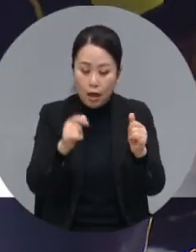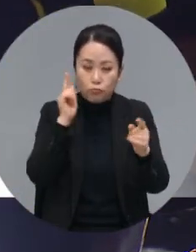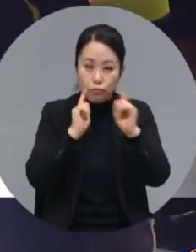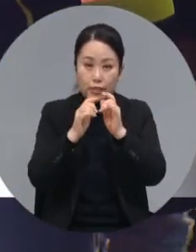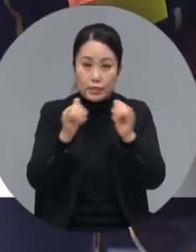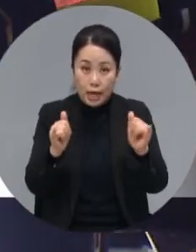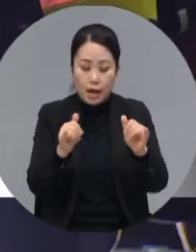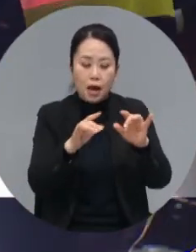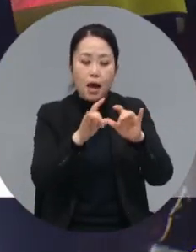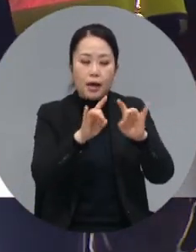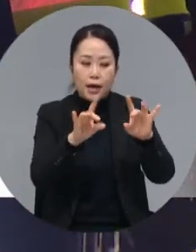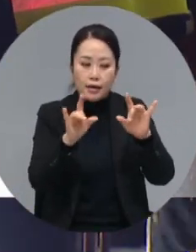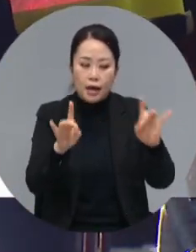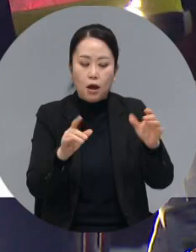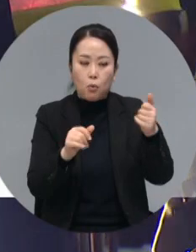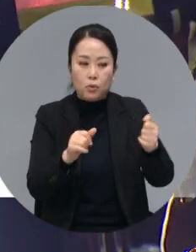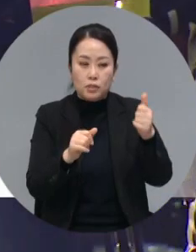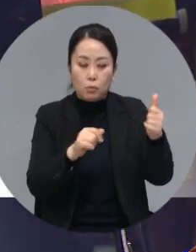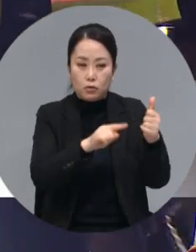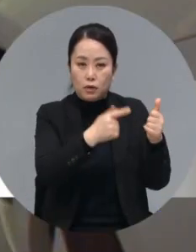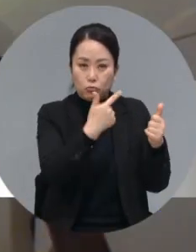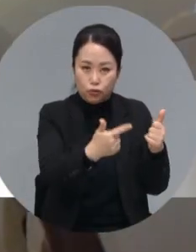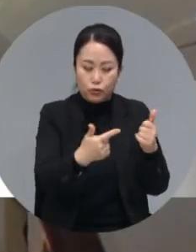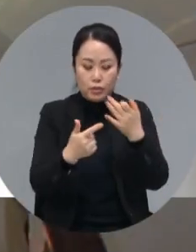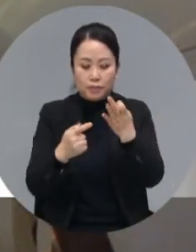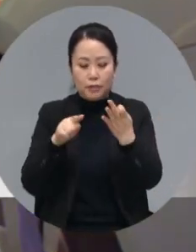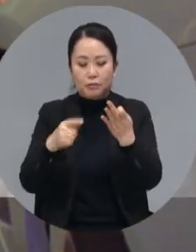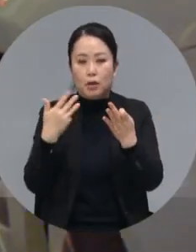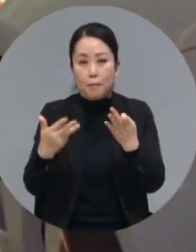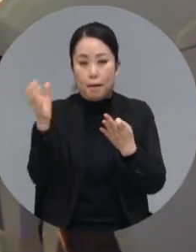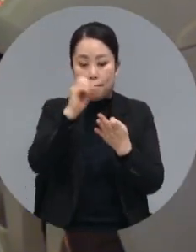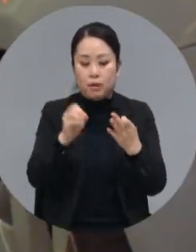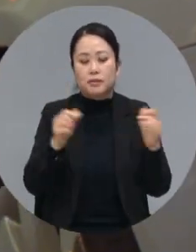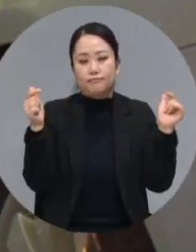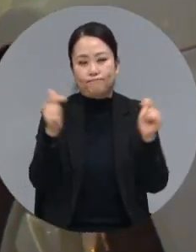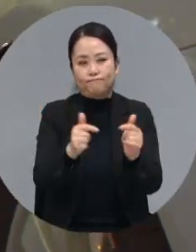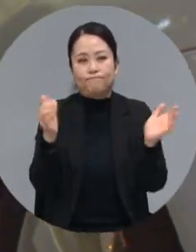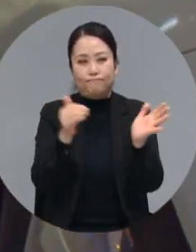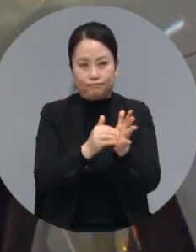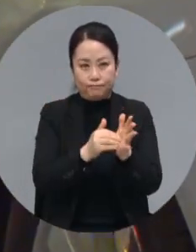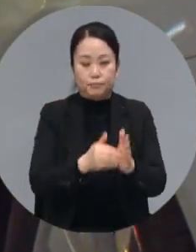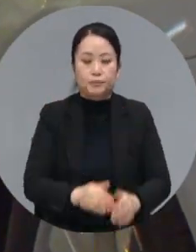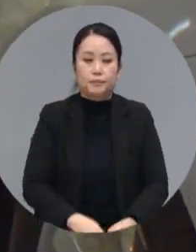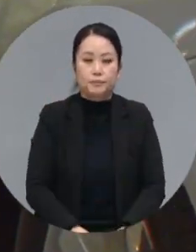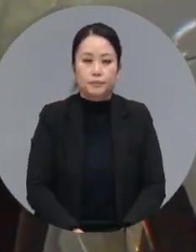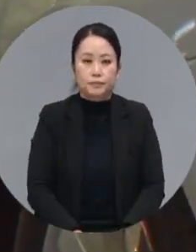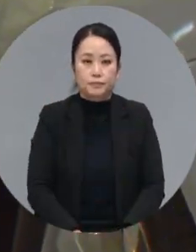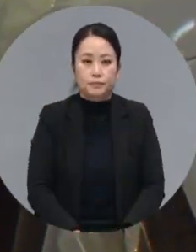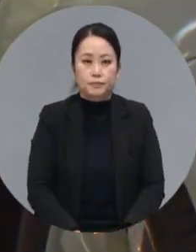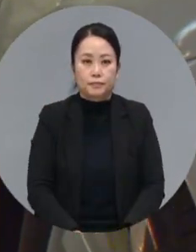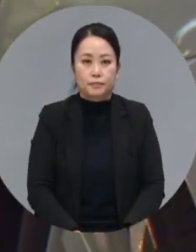각각 55.6%와 14.8% 감소한 걸로 나타났습니다.